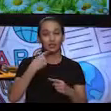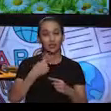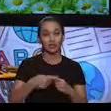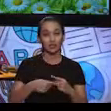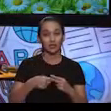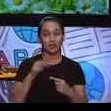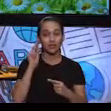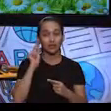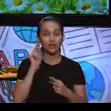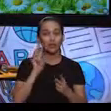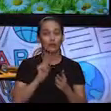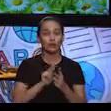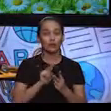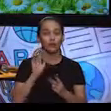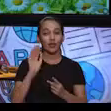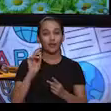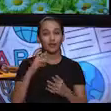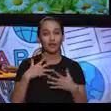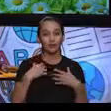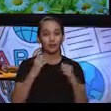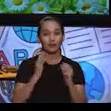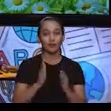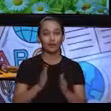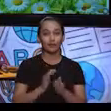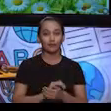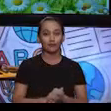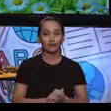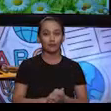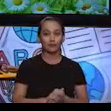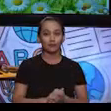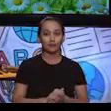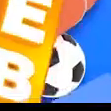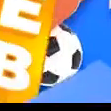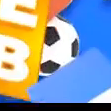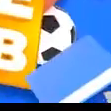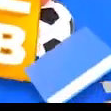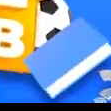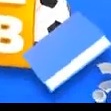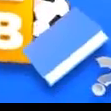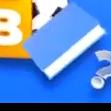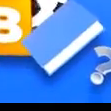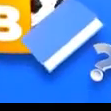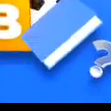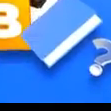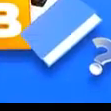Keyingi efir orqali uchrashguncha, xayr, salomat bo'ling.